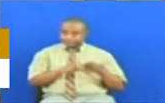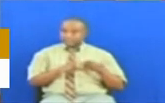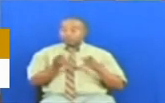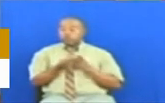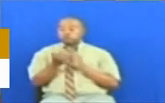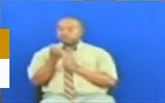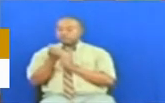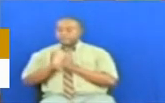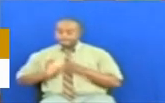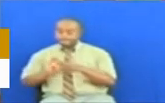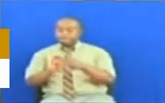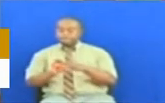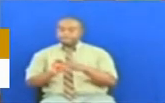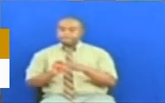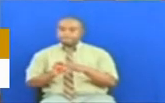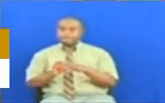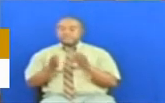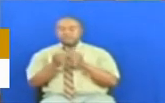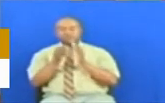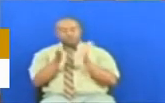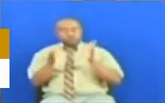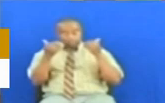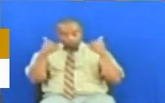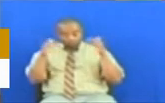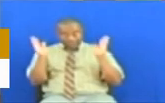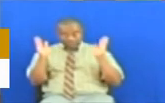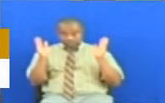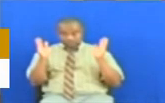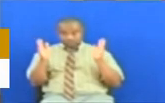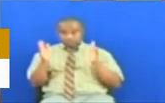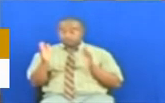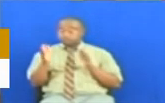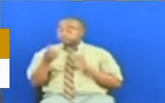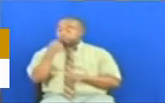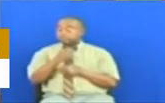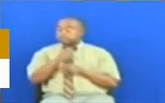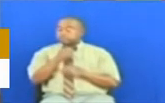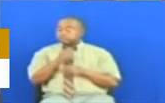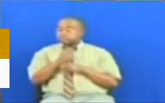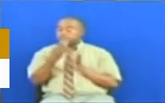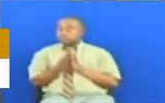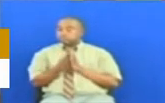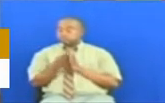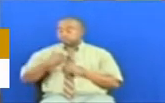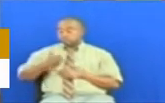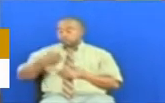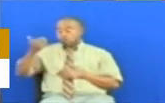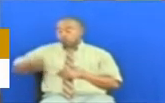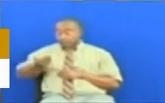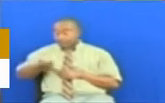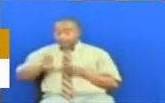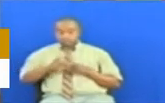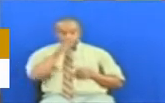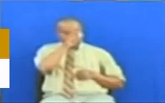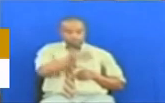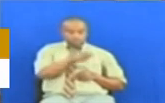venture. Kumbe basi fursa iko wazi na mipana ya kuweza kufanya kazi kwa pamoja kati ya wageni na sisi wazawa,